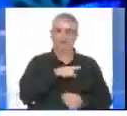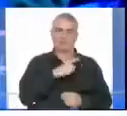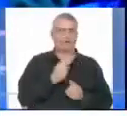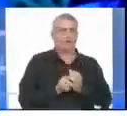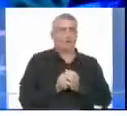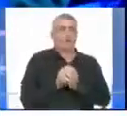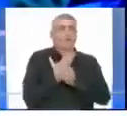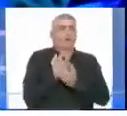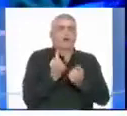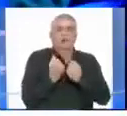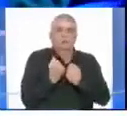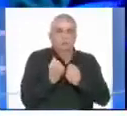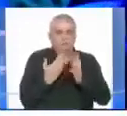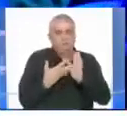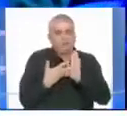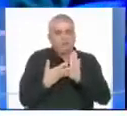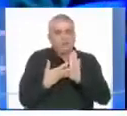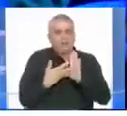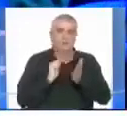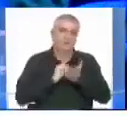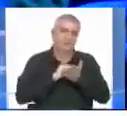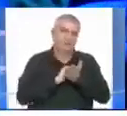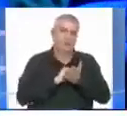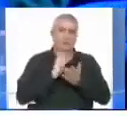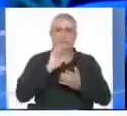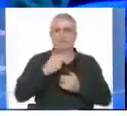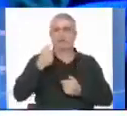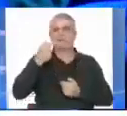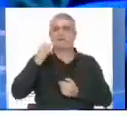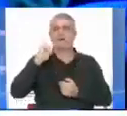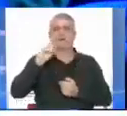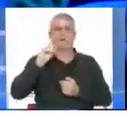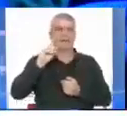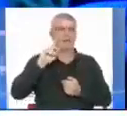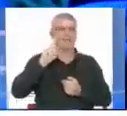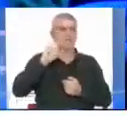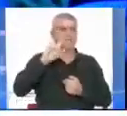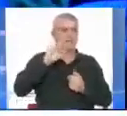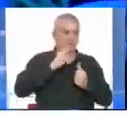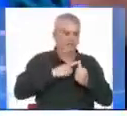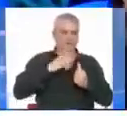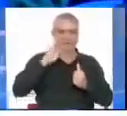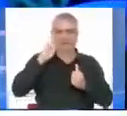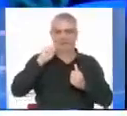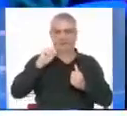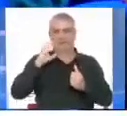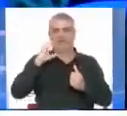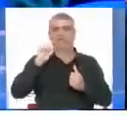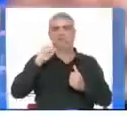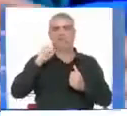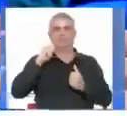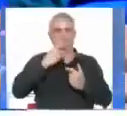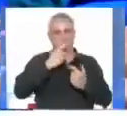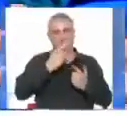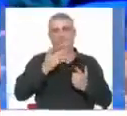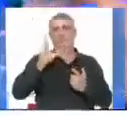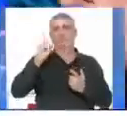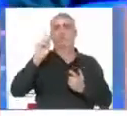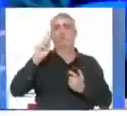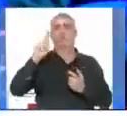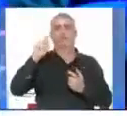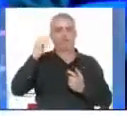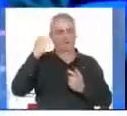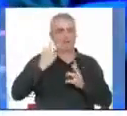נולדו מתחקירים עיתונאיים, גם של גידי וייס וגם של בן כספית. דרוקר היה